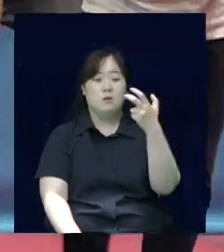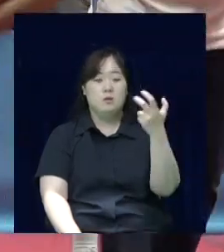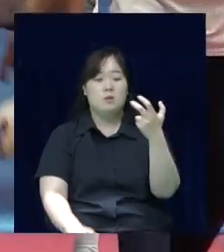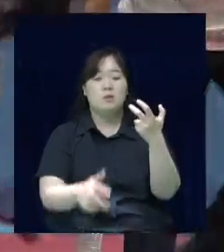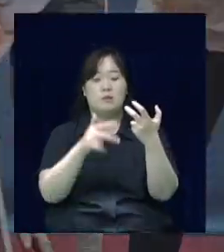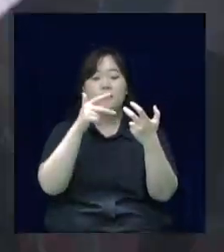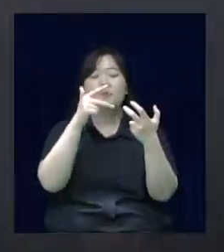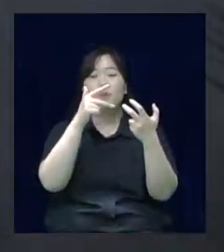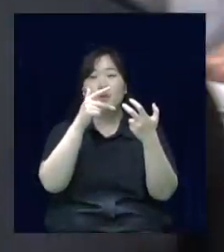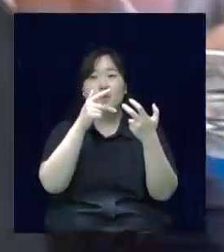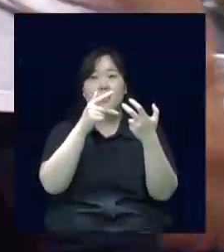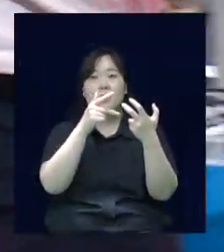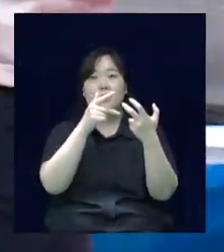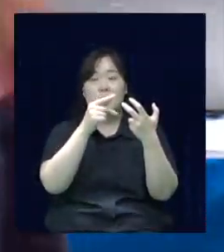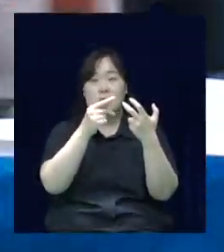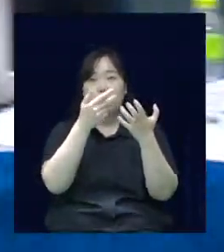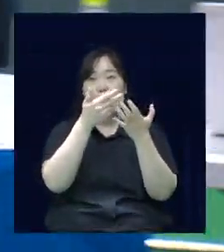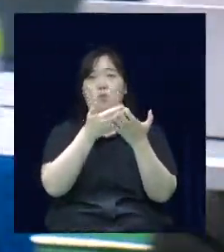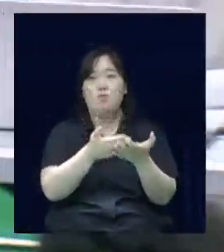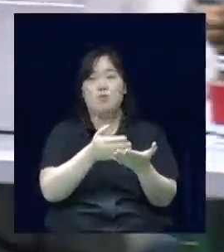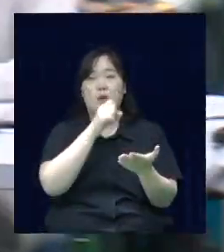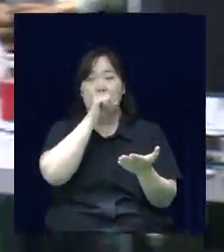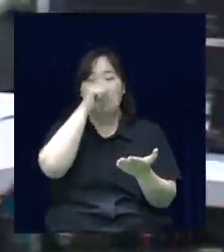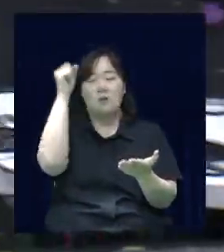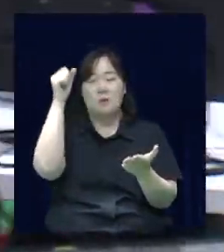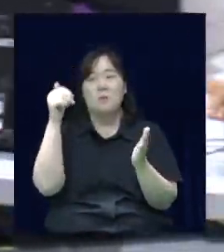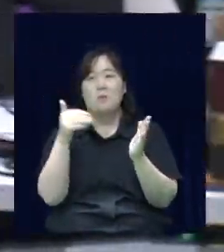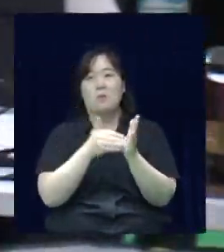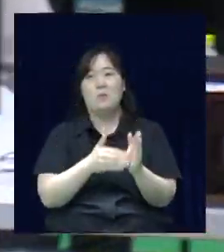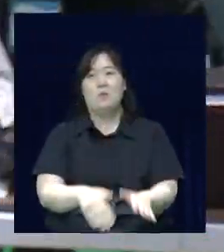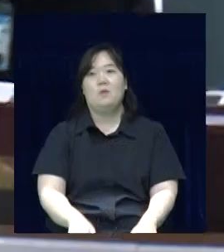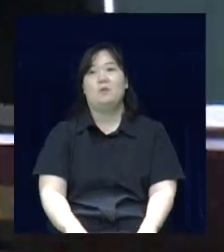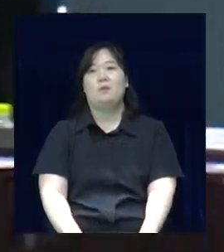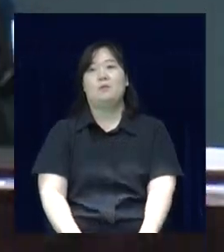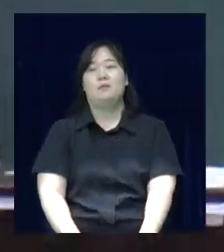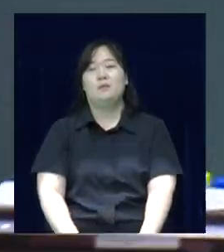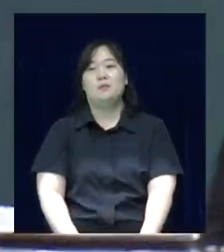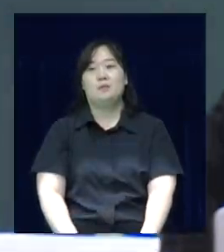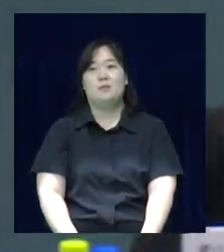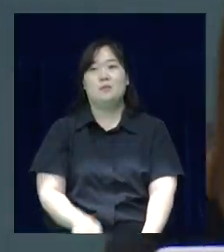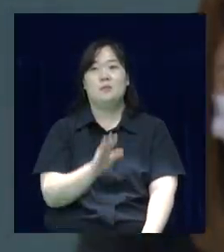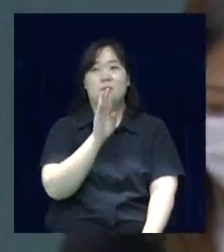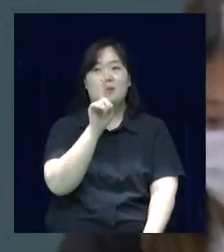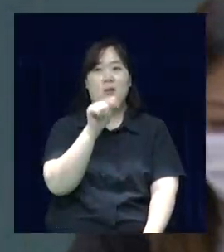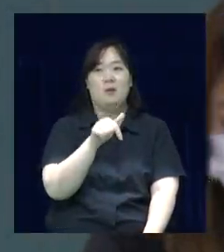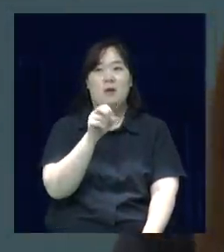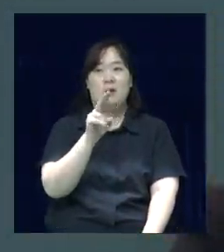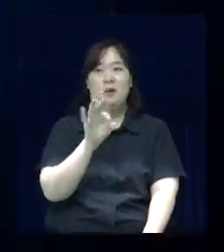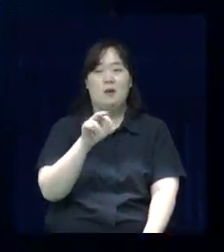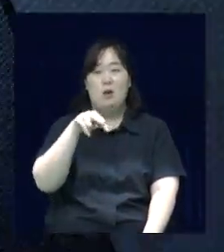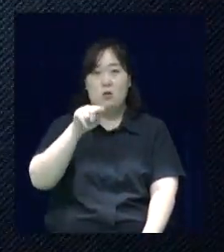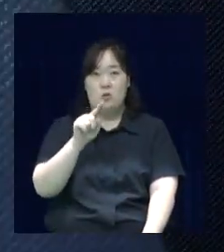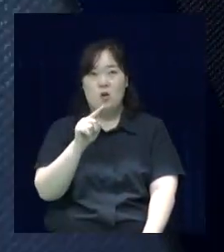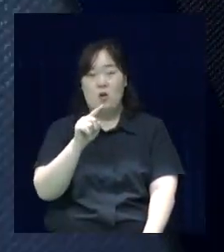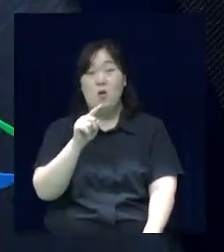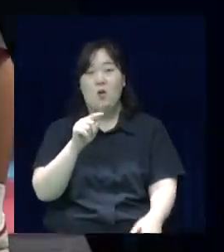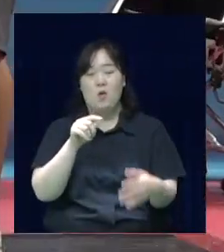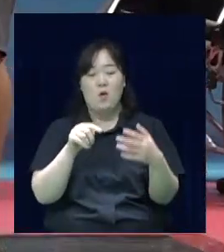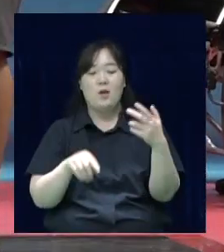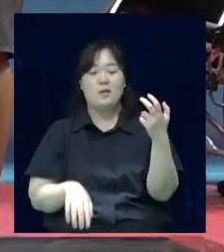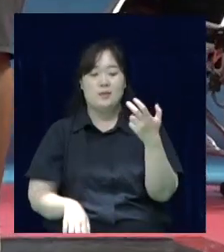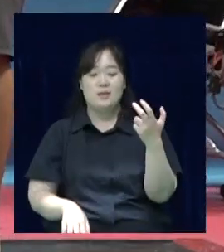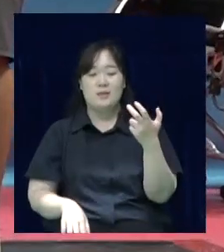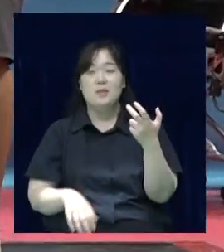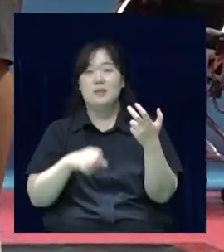70kg으로 좀 성공을 시키게 된 박영서 선수고요. 총합이 이렇게 된 130으로 네.